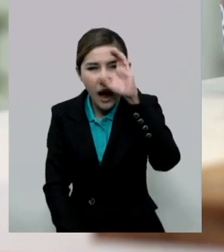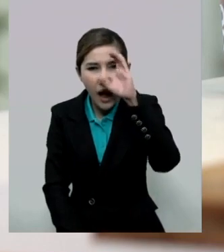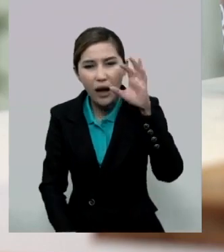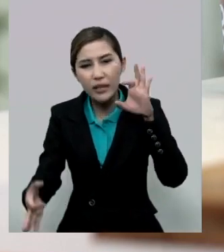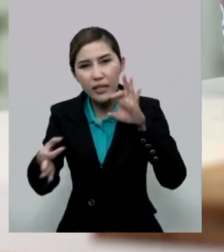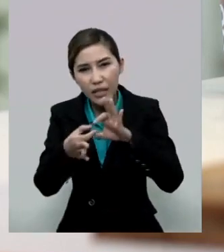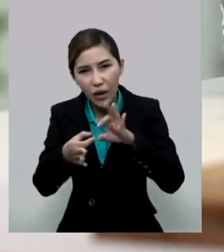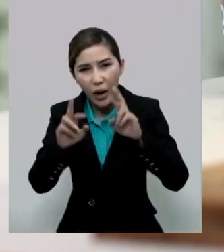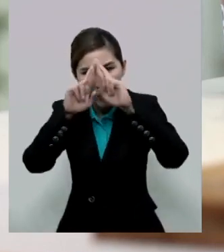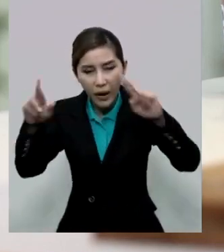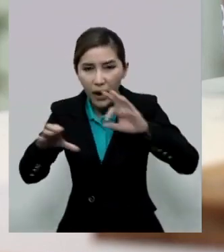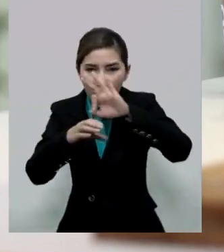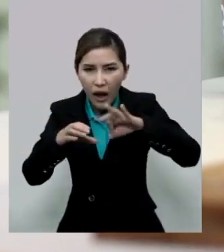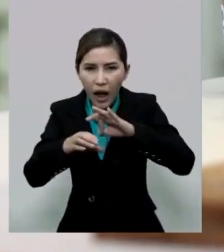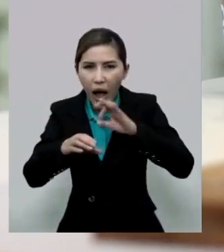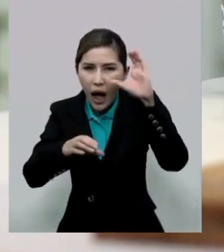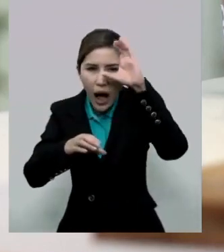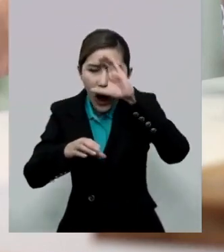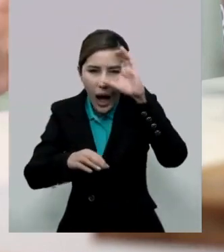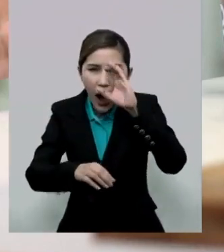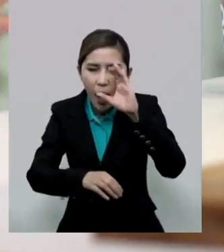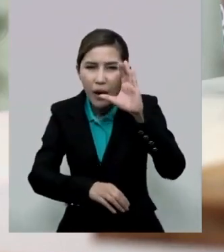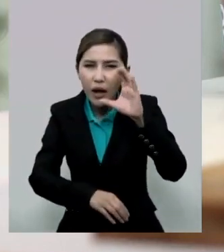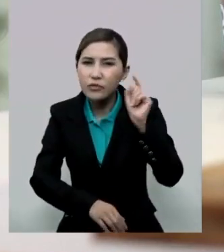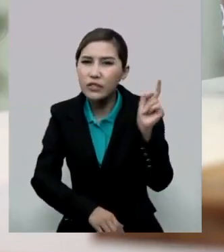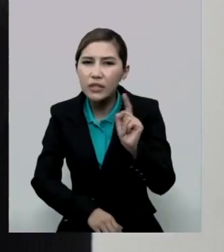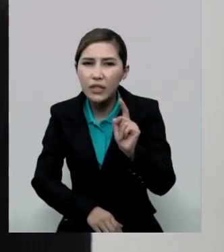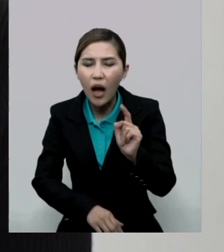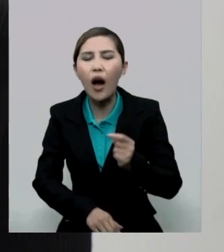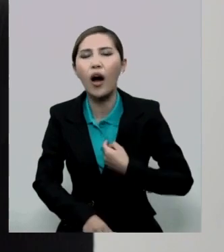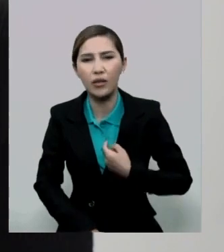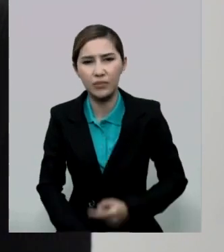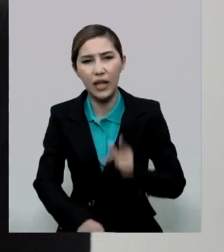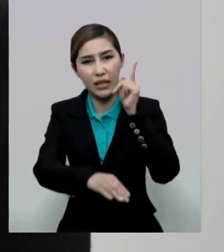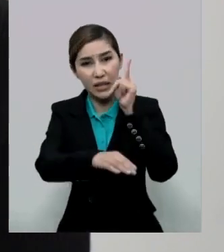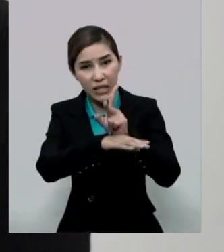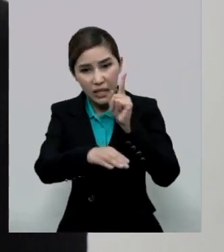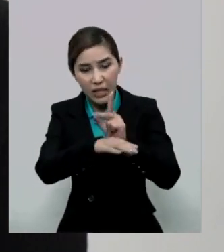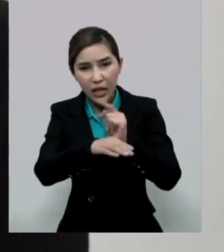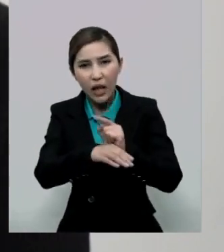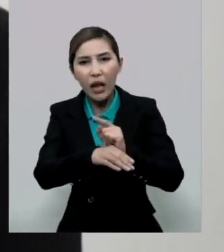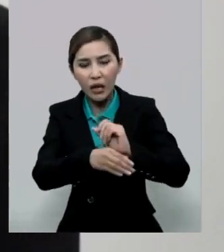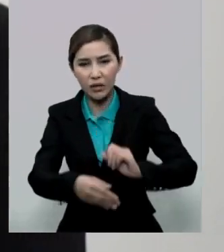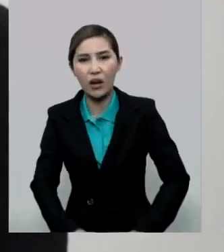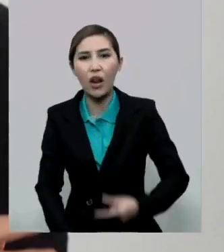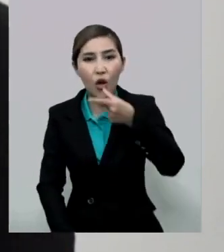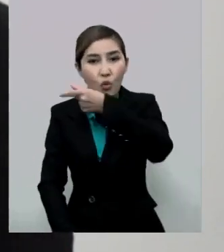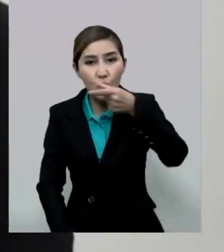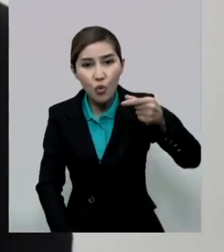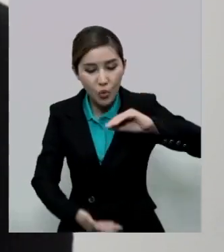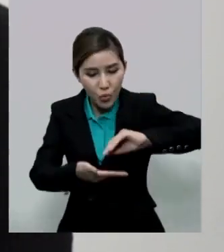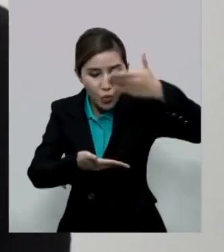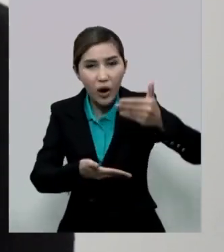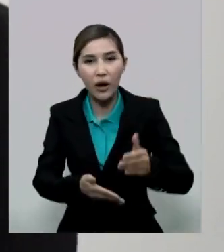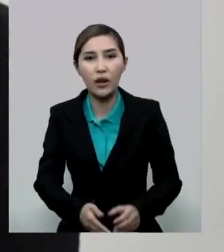จากเกี่ยวกับ dot coffee ที่เนี่ยหางานผ่านช่องทางไหนอะคะ ผ่านทางอินเทอร์เน็ตค่ะก็คือเซิร์ชเข้าไปใน Google เ